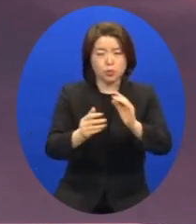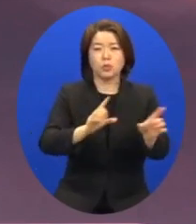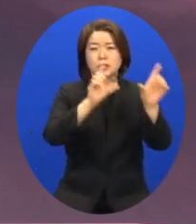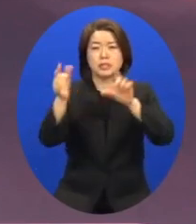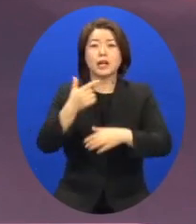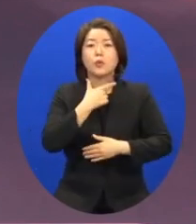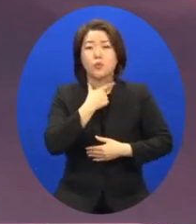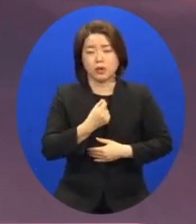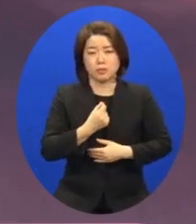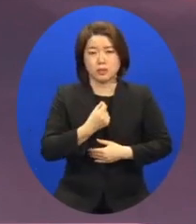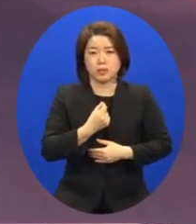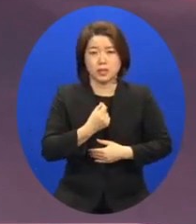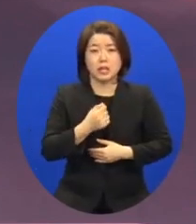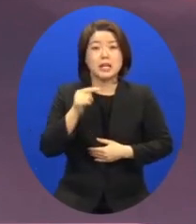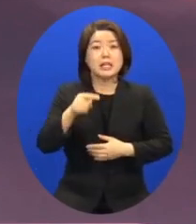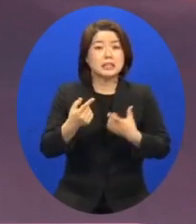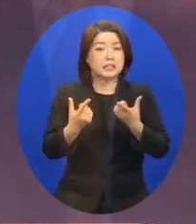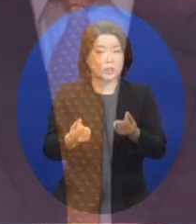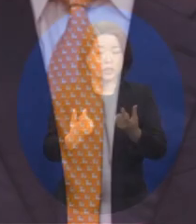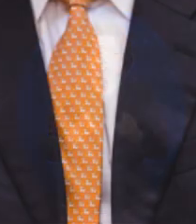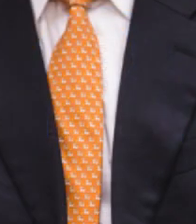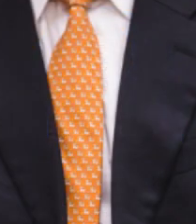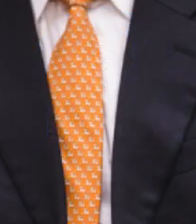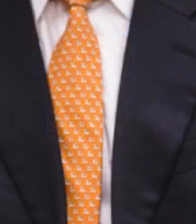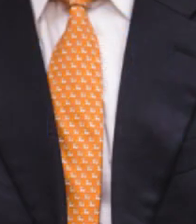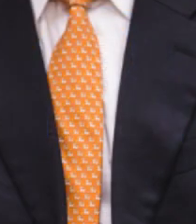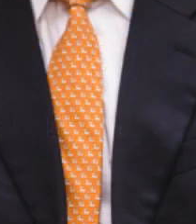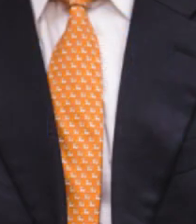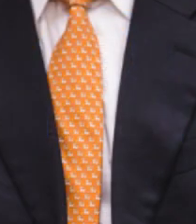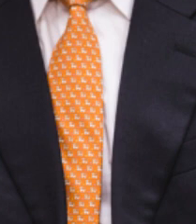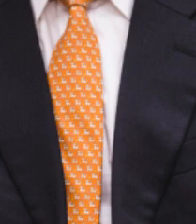원합니다 그리 역사의 주옵소서